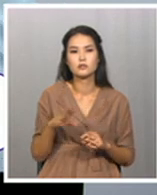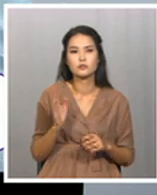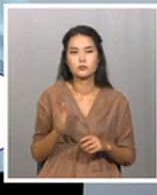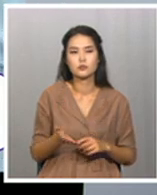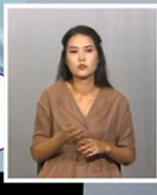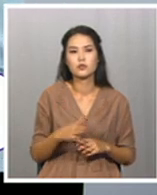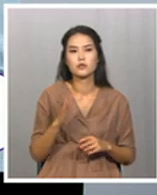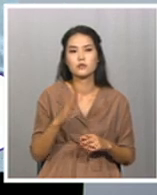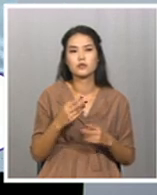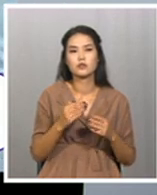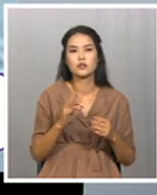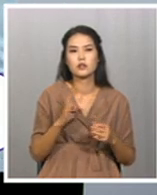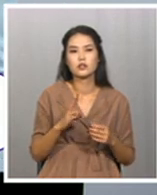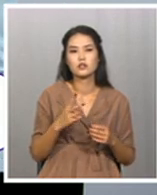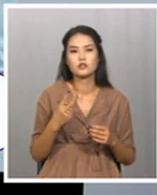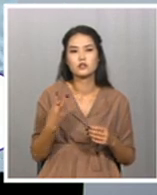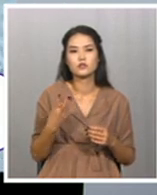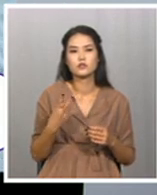үшін бізге